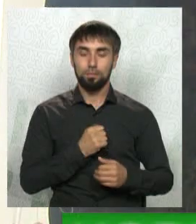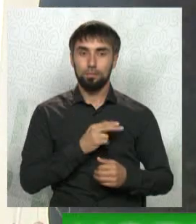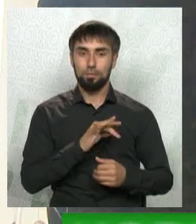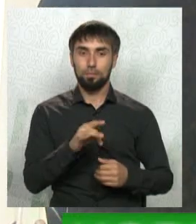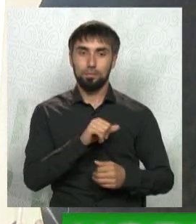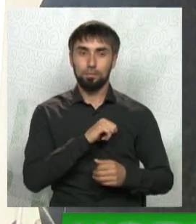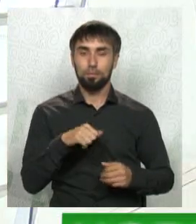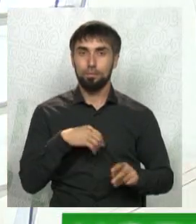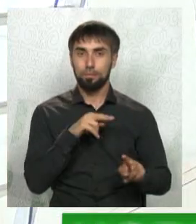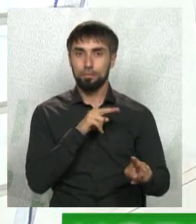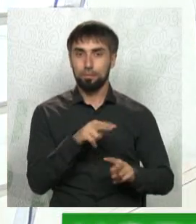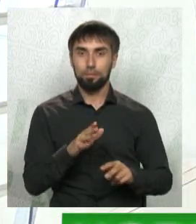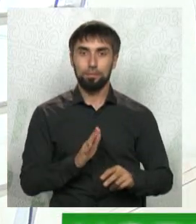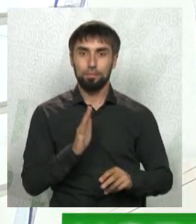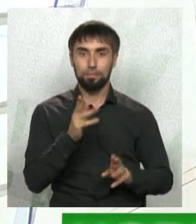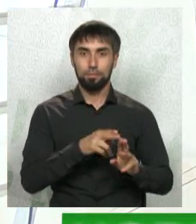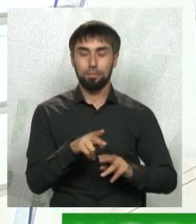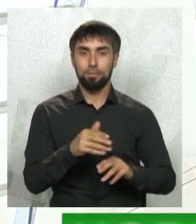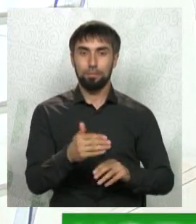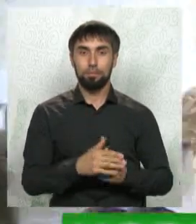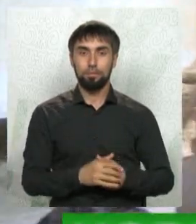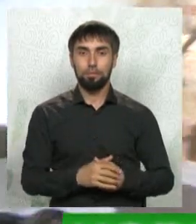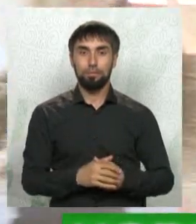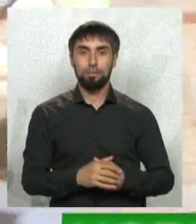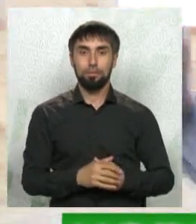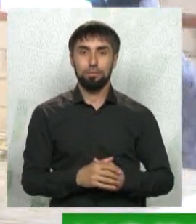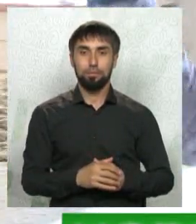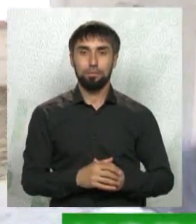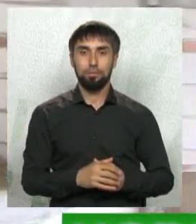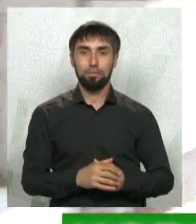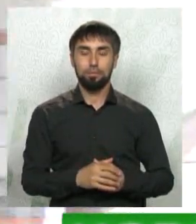лично курирует строительство будущего военкомата.